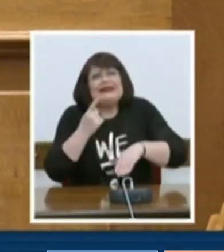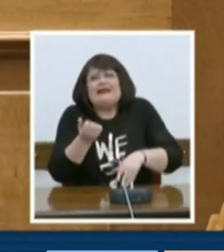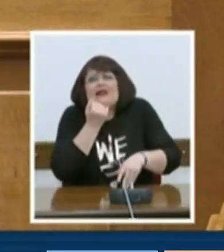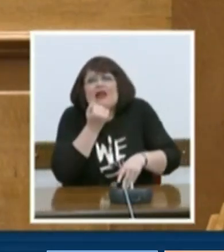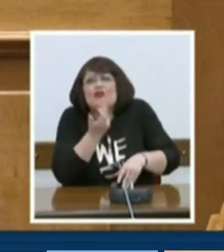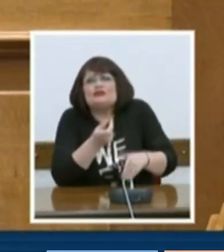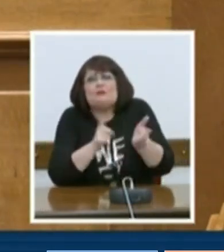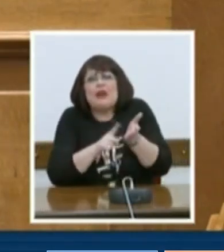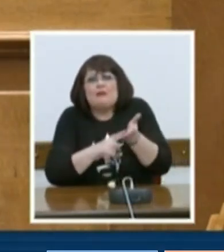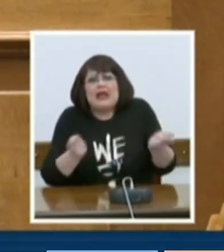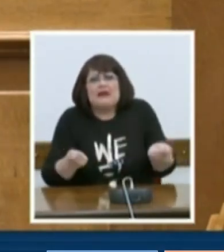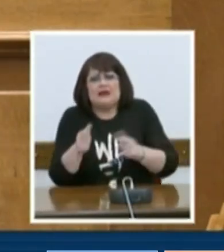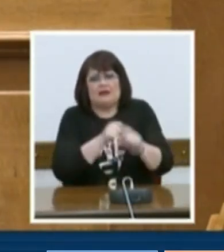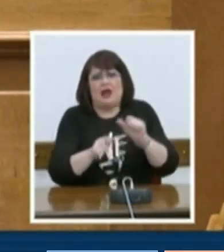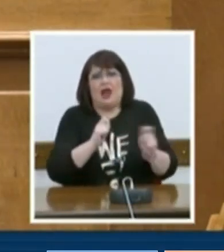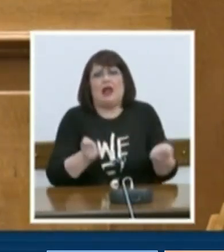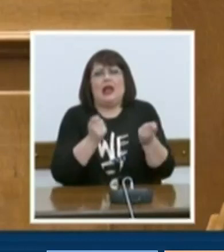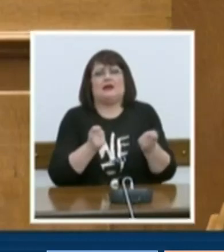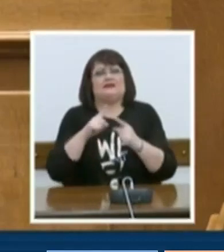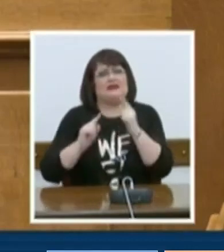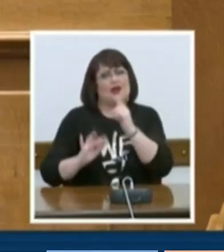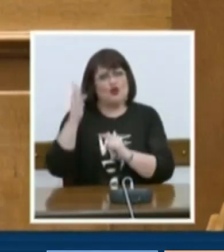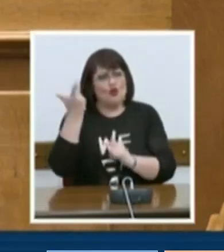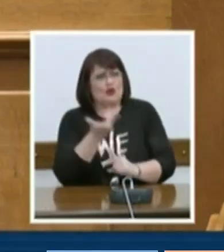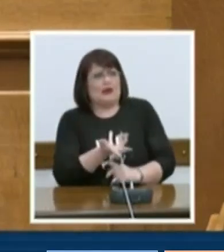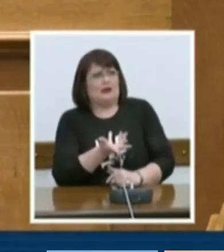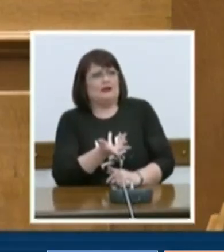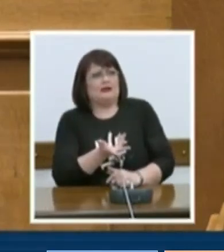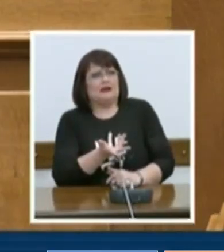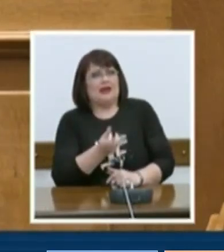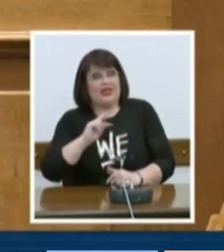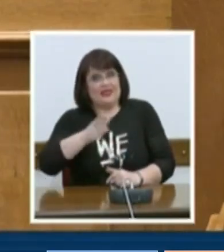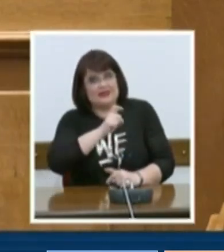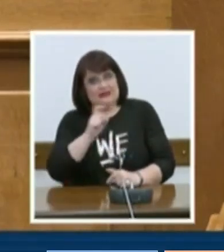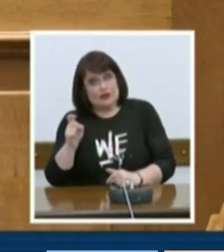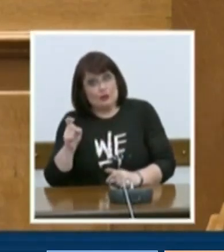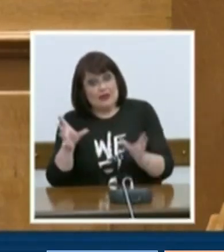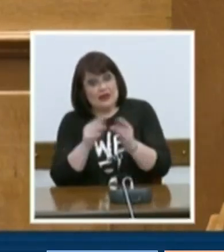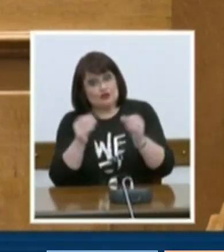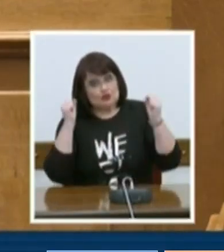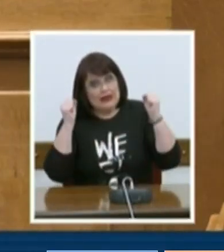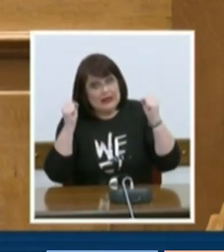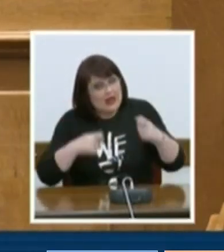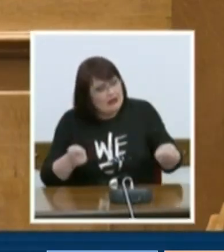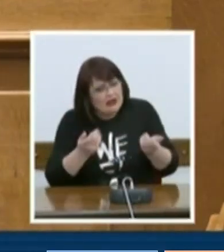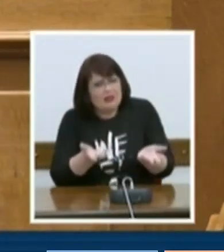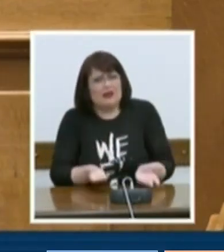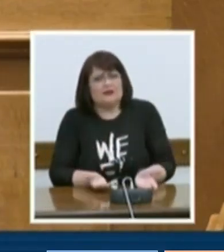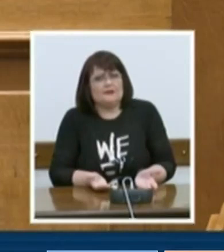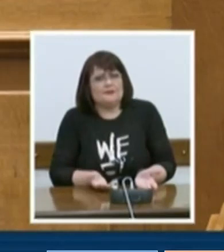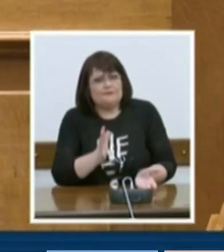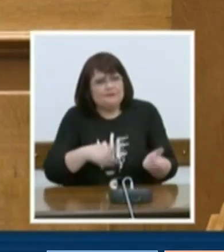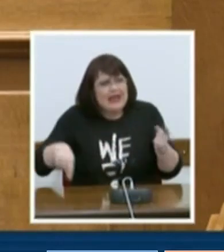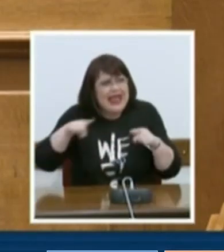αλλάξει. Δεν μπορεί να γίνει δικαιολογία αποδεκτή όταν υπήρχαν τόσα δισεκατομμύρια διαθέσιμα για την υγεία, ιδιαίτερα λόγω της πανδημίας, και όταν η Ελλάδα είναι στις